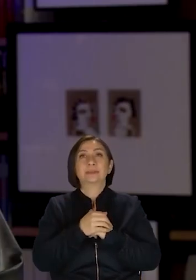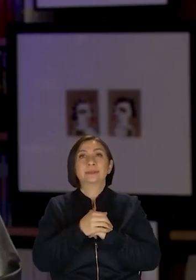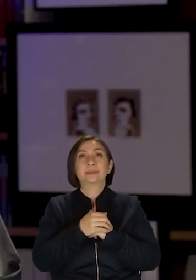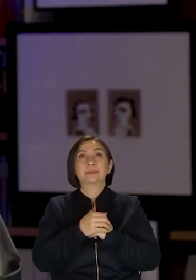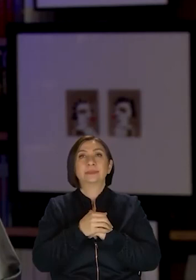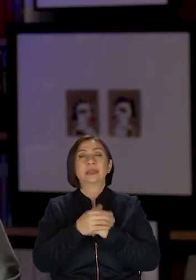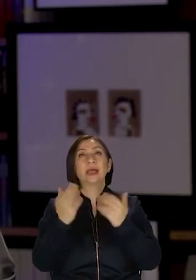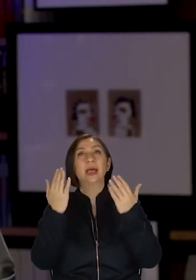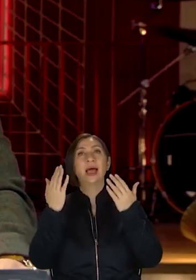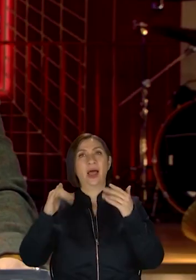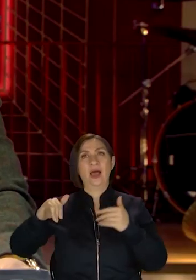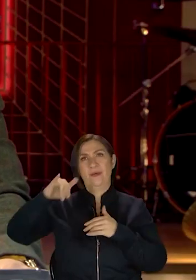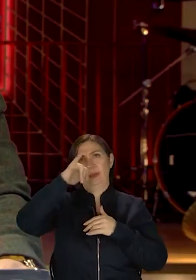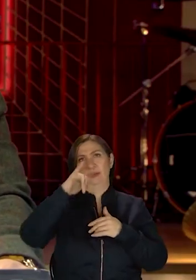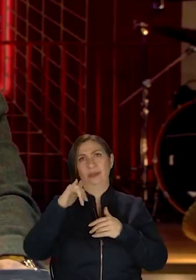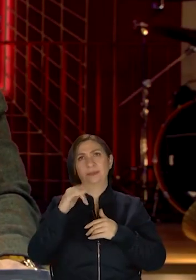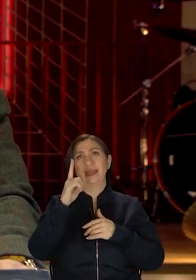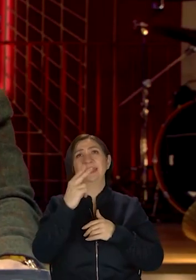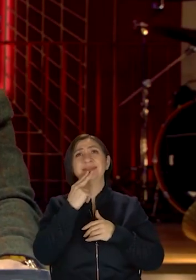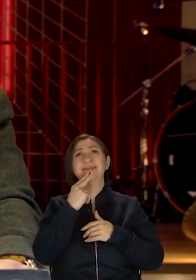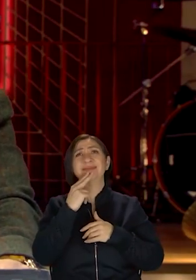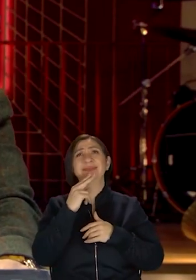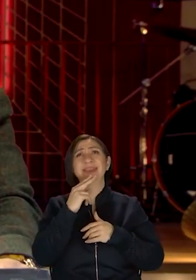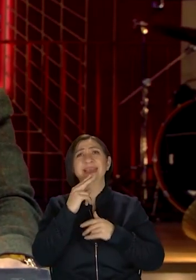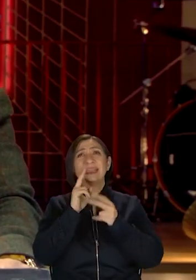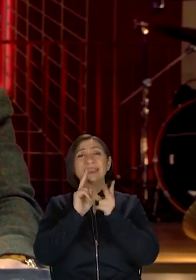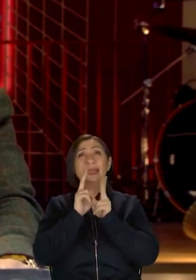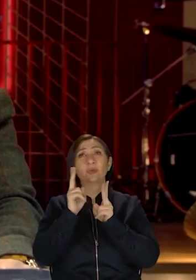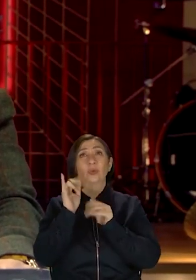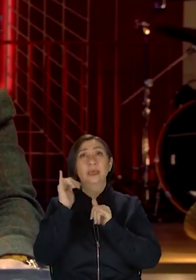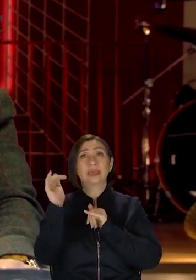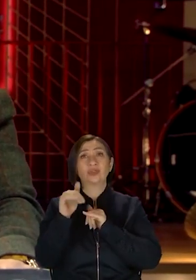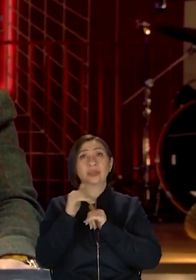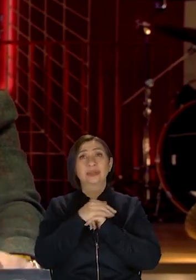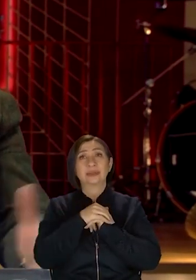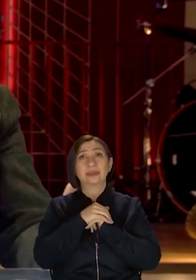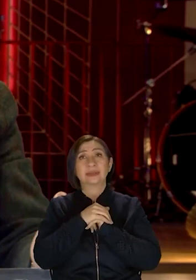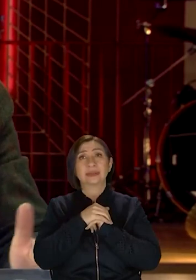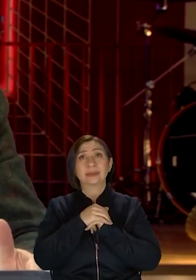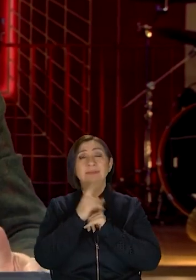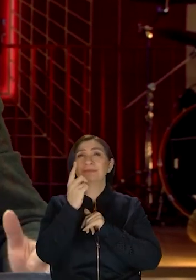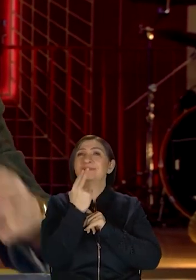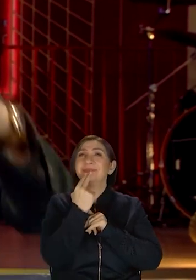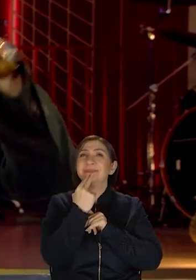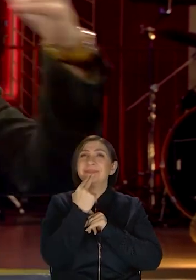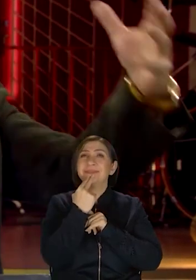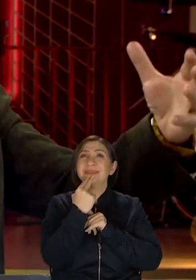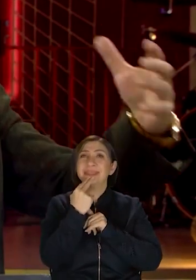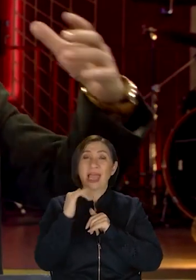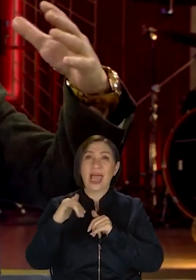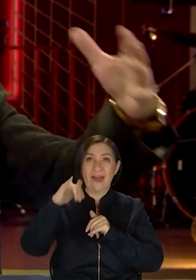mıyız? Mesela havaalanında bir hanımefendi şeye bize oyuna gelecek Pınar. Bir kadıncağız.